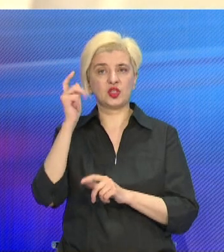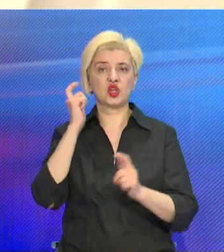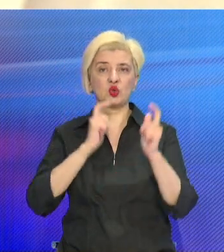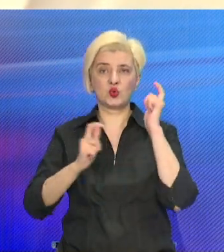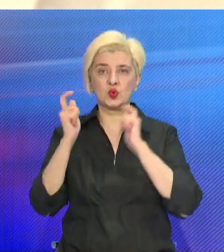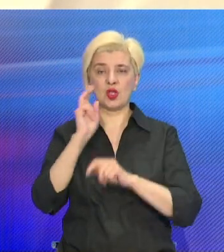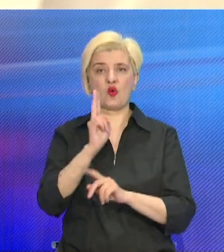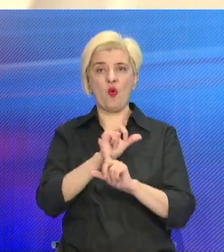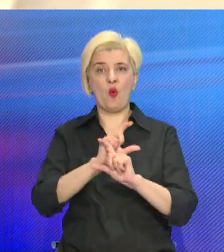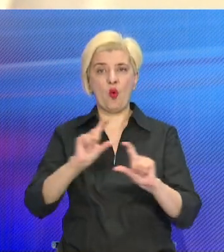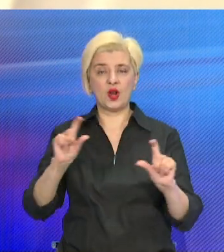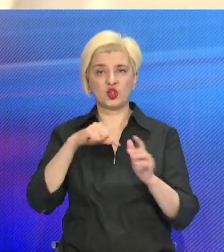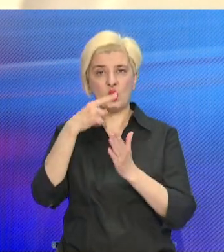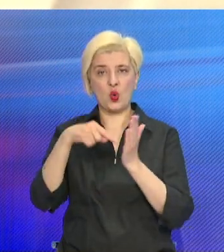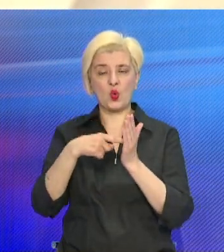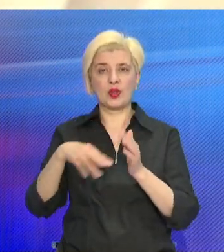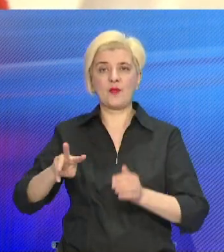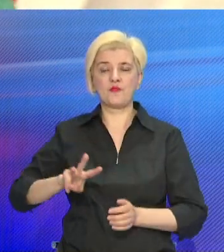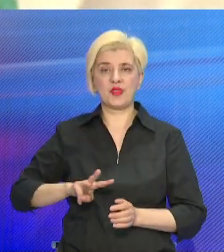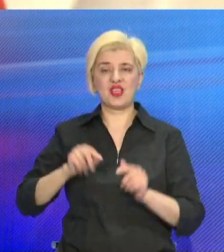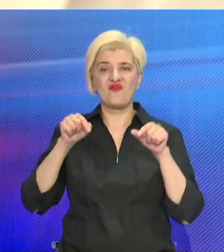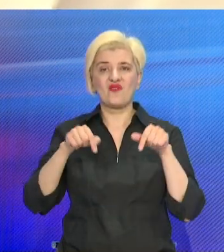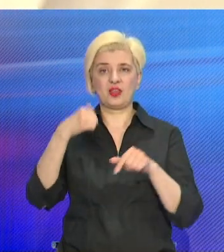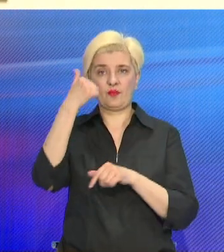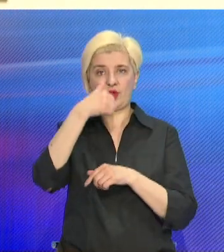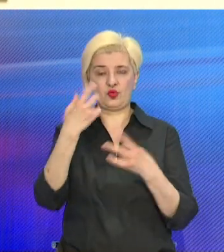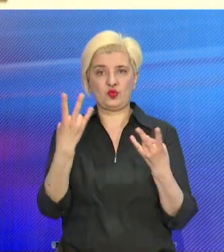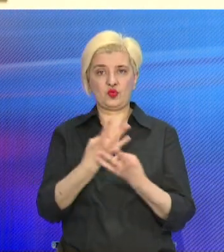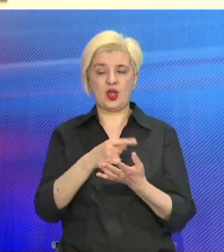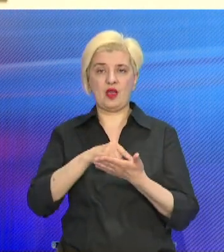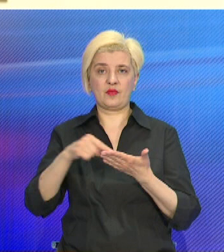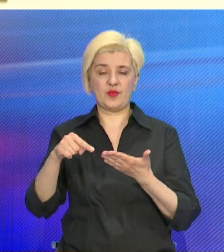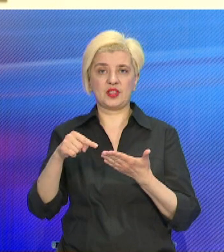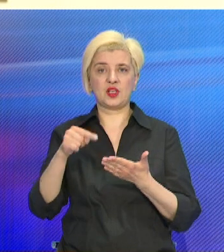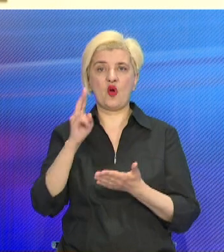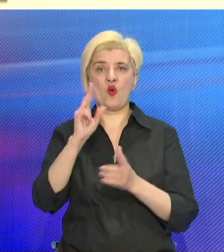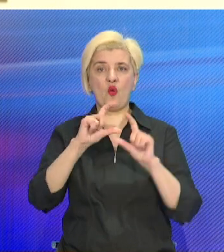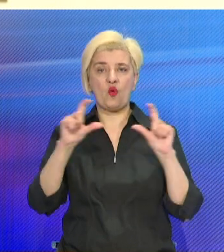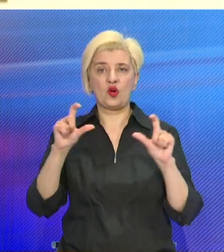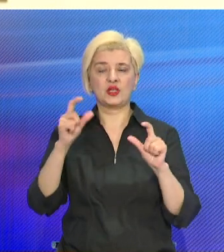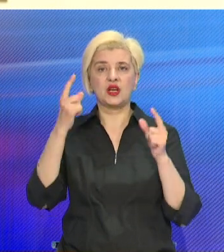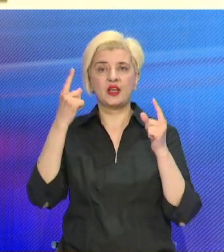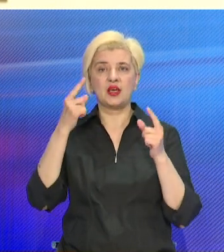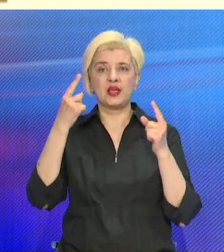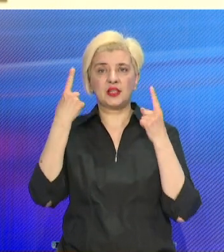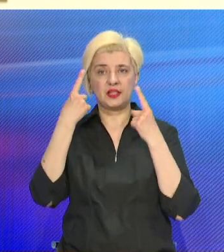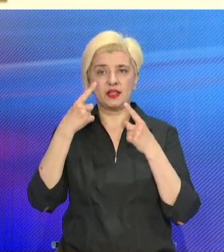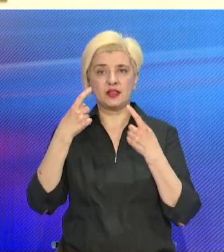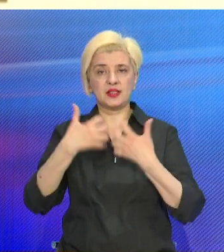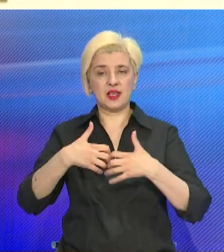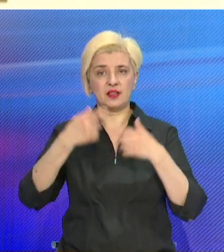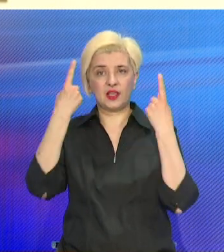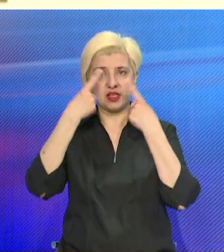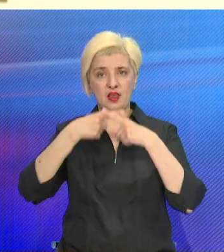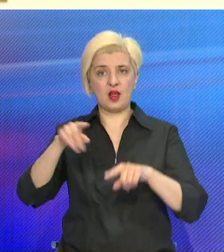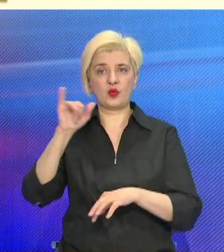студенты колледжа города Минска. В этом году нужно отметить колледж техники, технологии и дизайна. Очень достойно